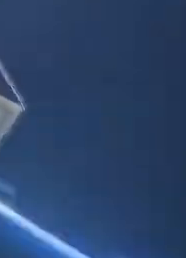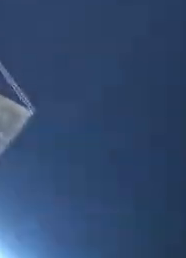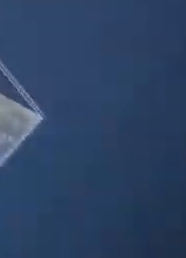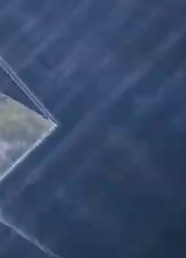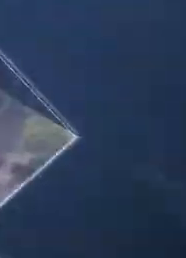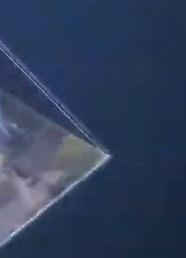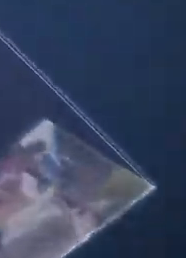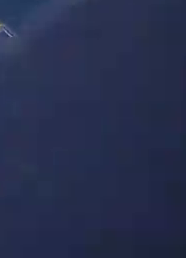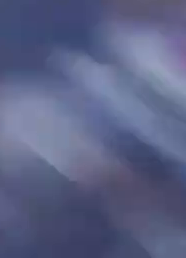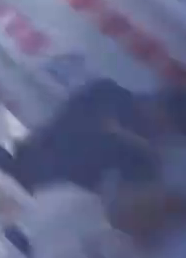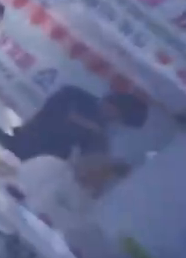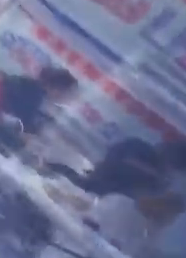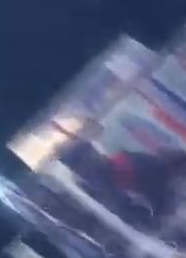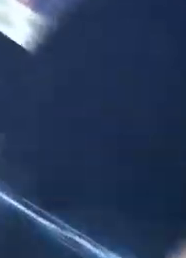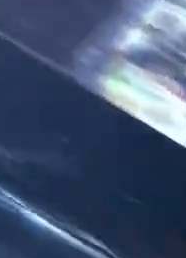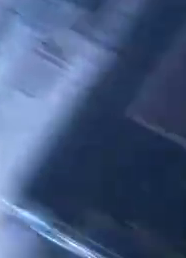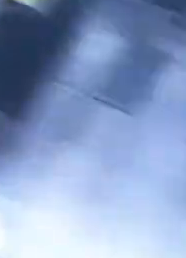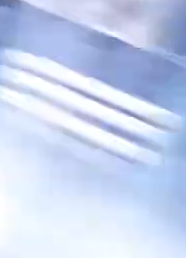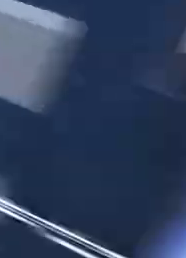으